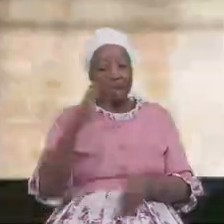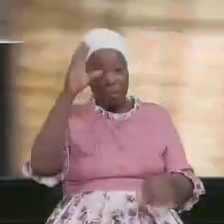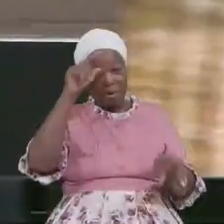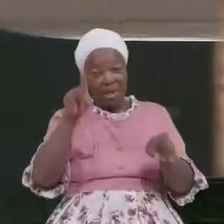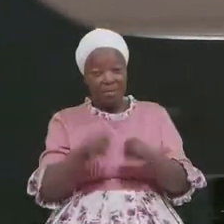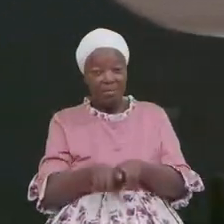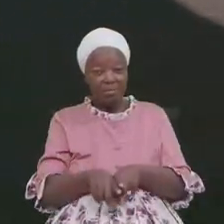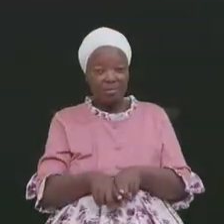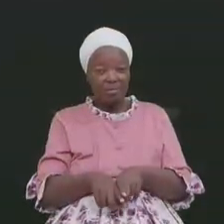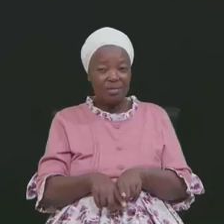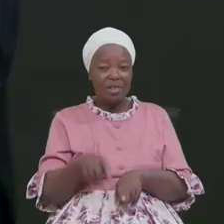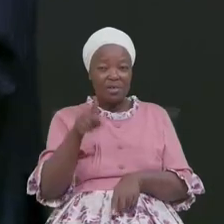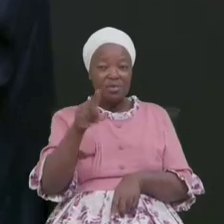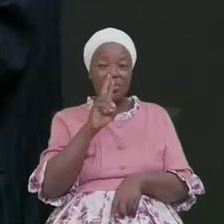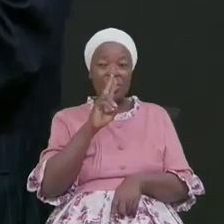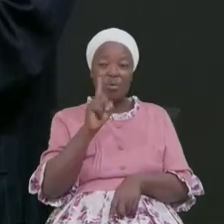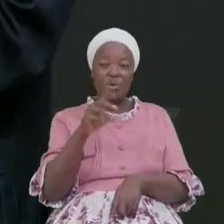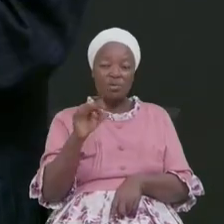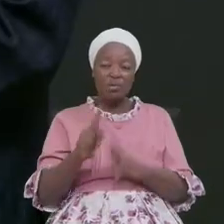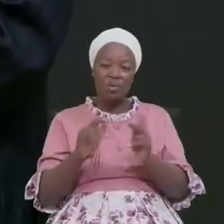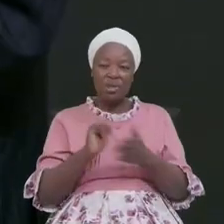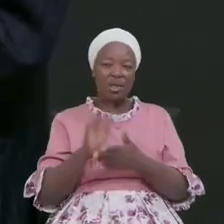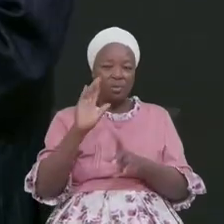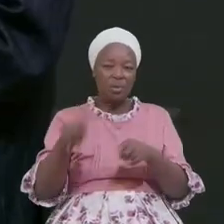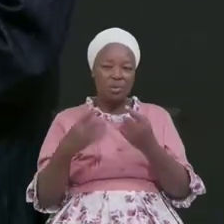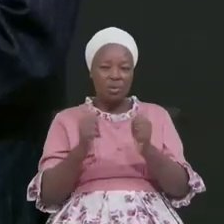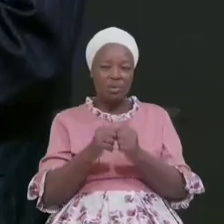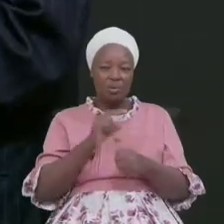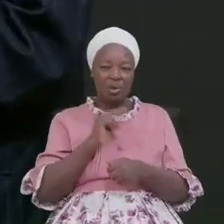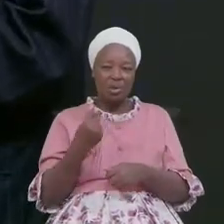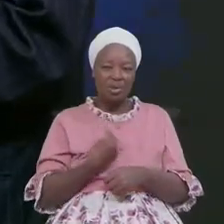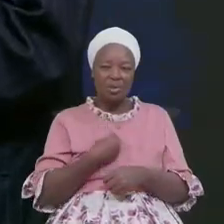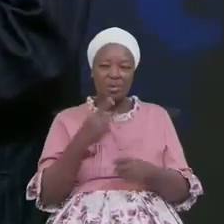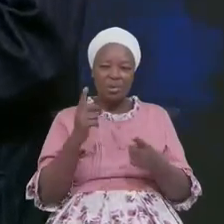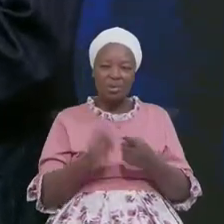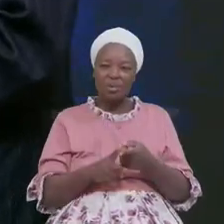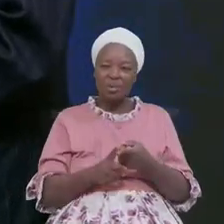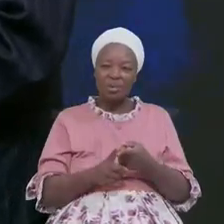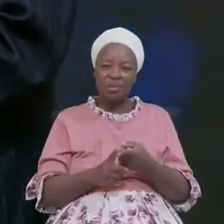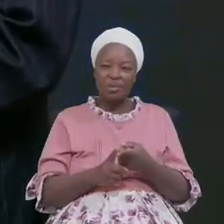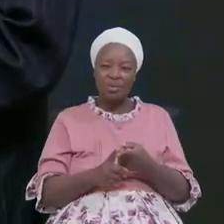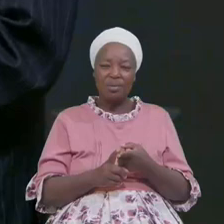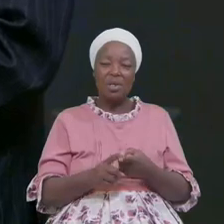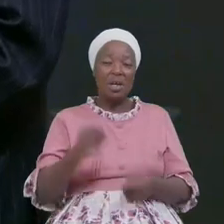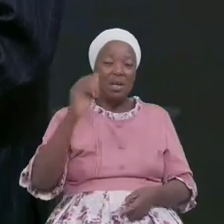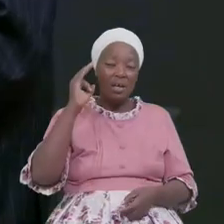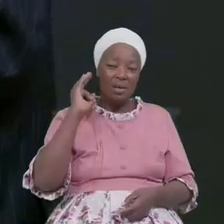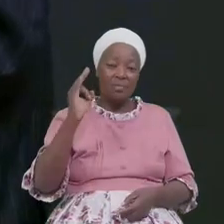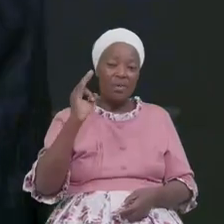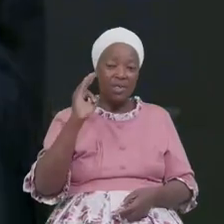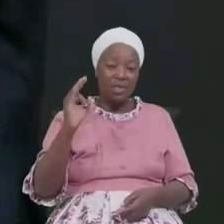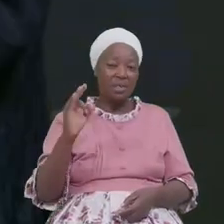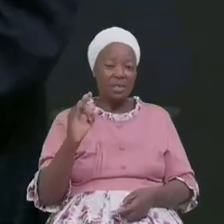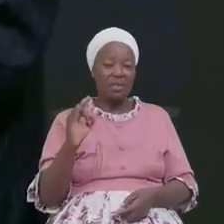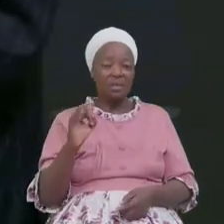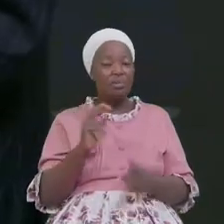tu fais partie de ceux qui doivent aller avec nous à l'évangélisation, à